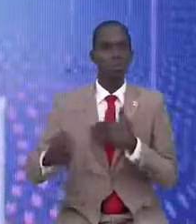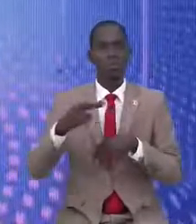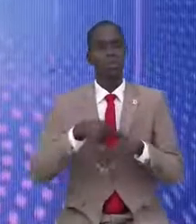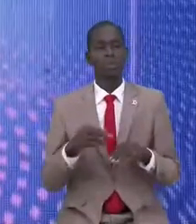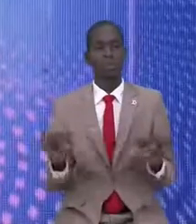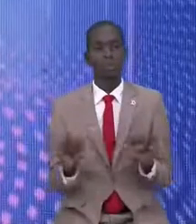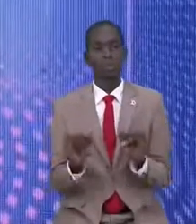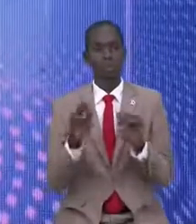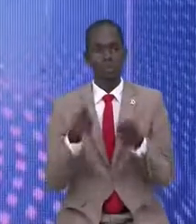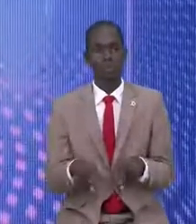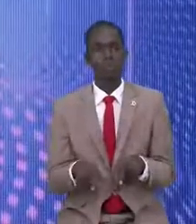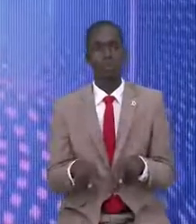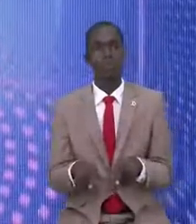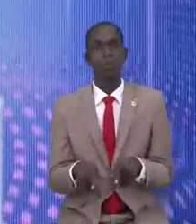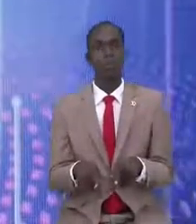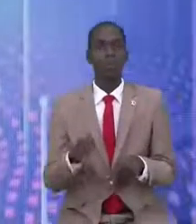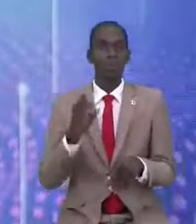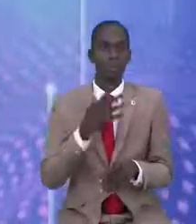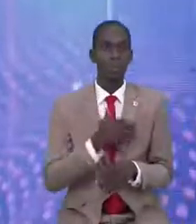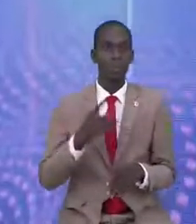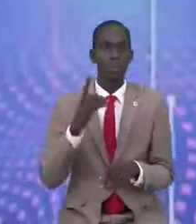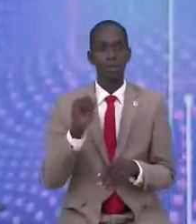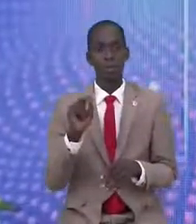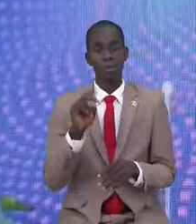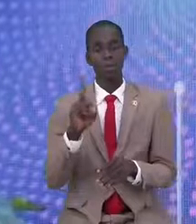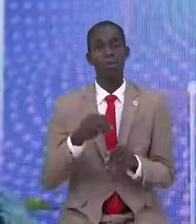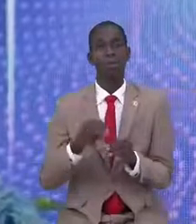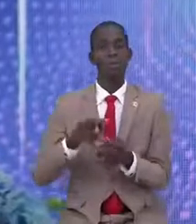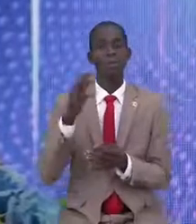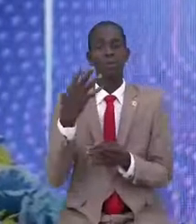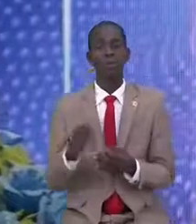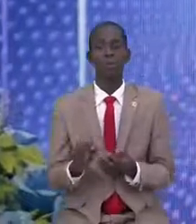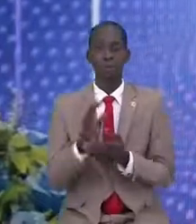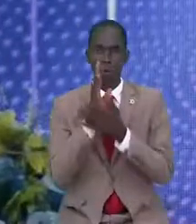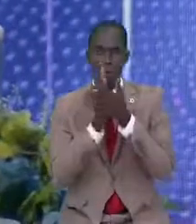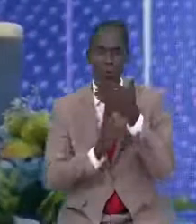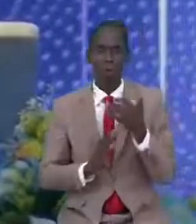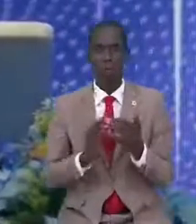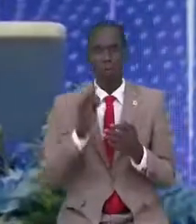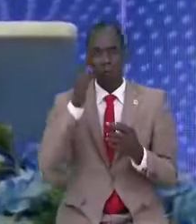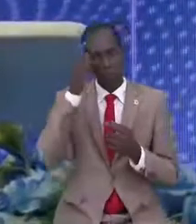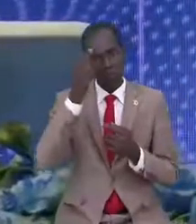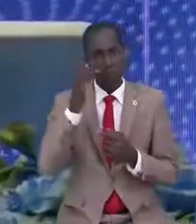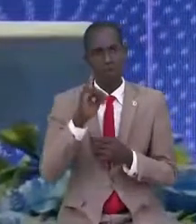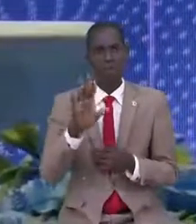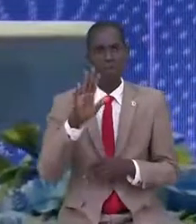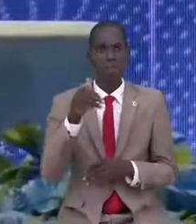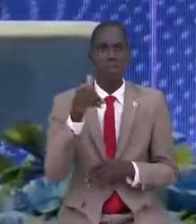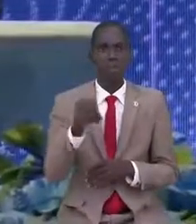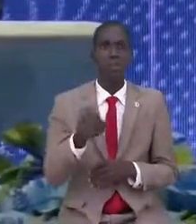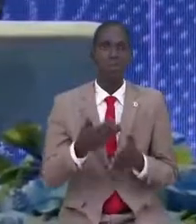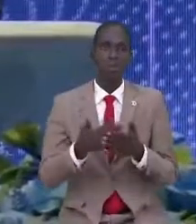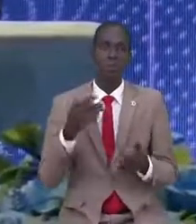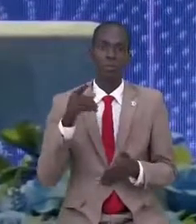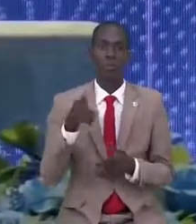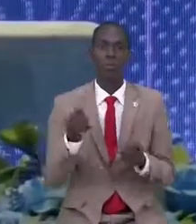êtes spirituel, redressez-le avec un esprit de douceur. Prends garde à toi-même